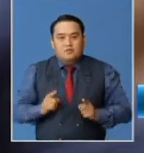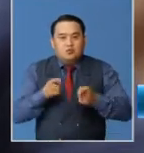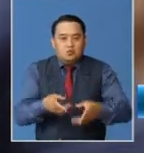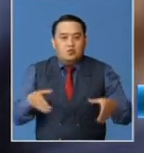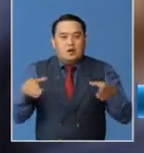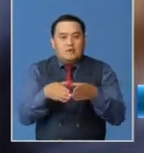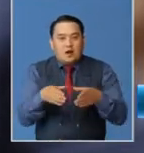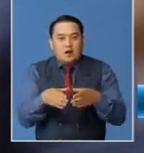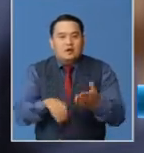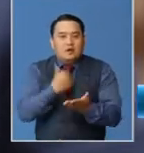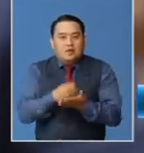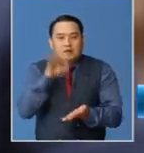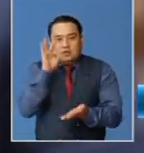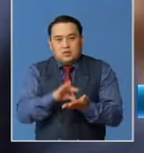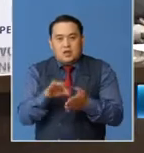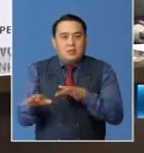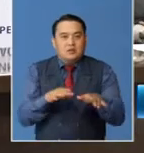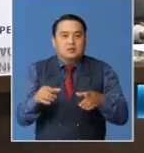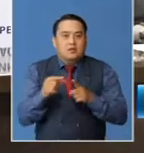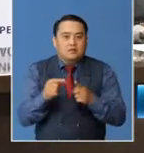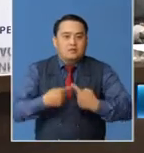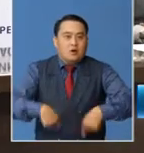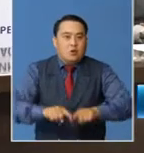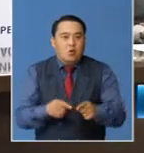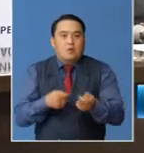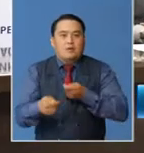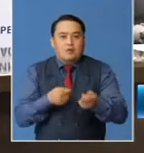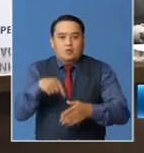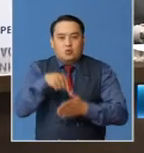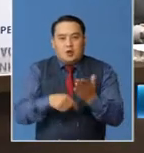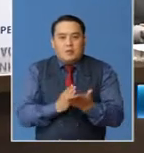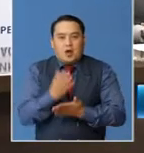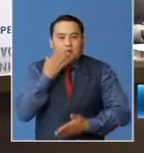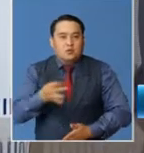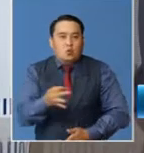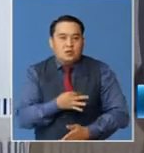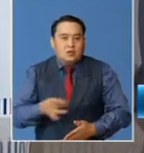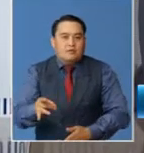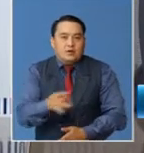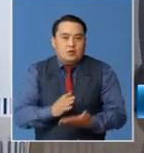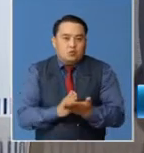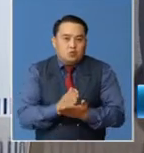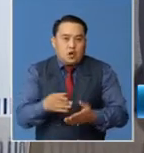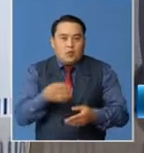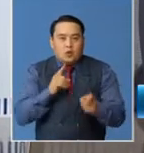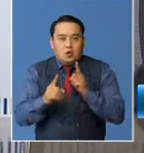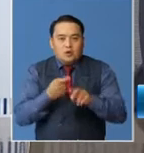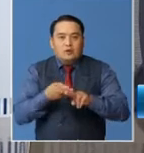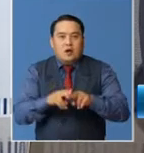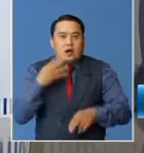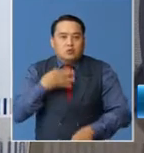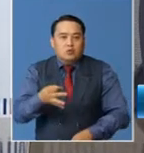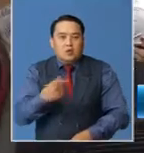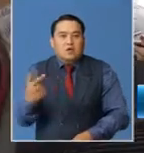в их ряды, так как главная цель мероприятия, по словам организаторов, Управление внутренней политики Алматинской области, региональной службы коммуникации